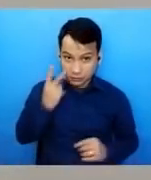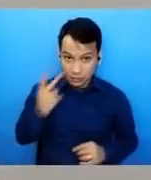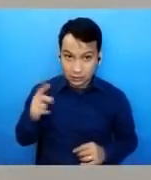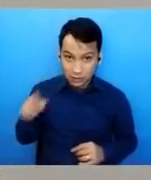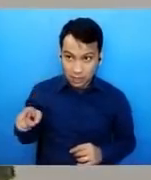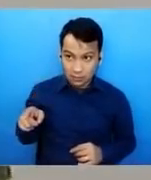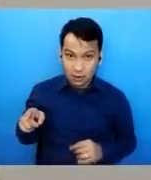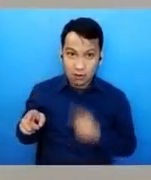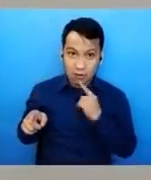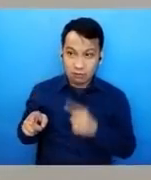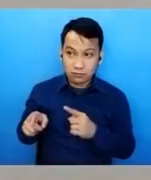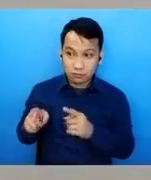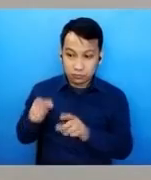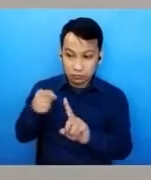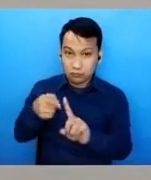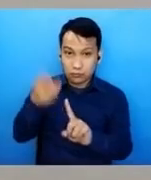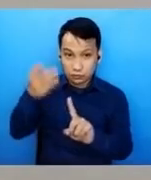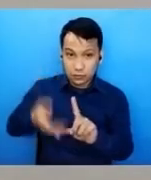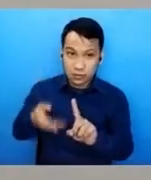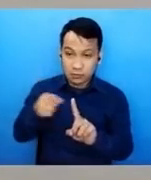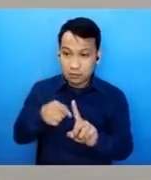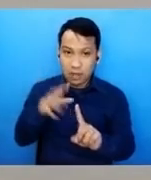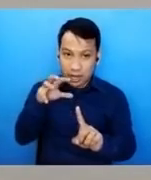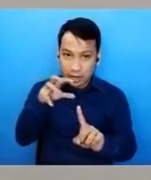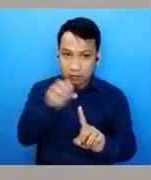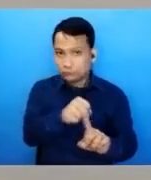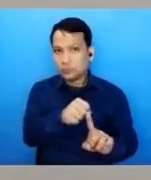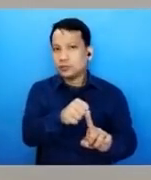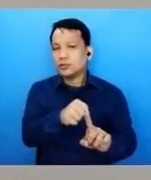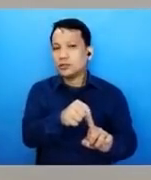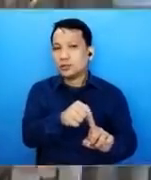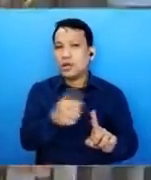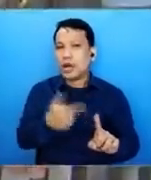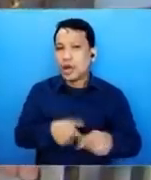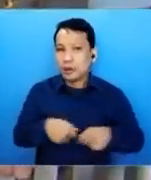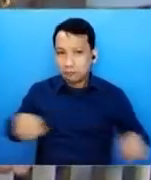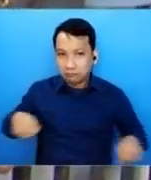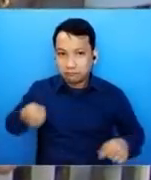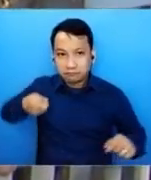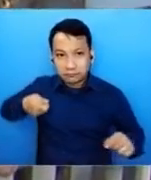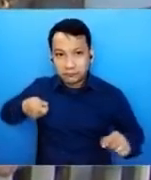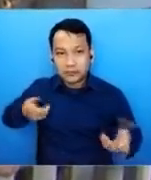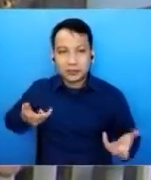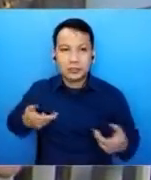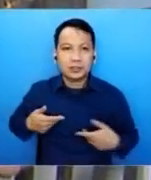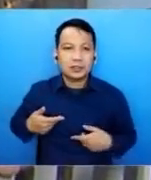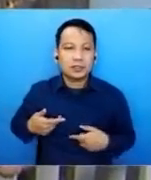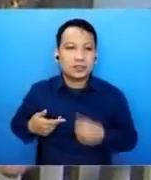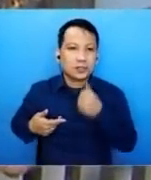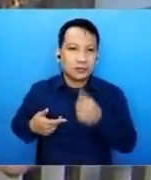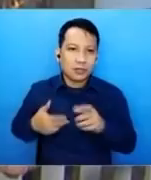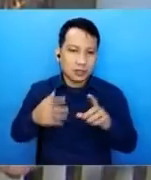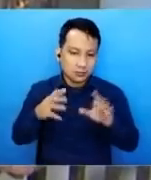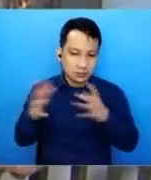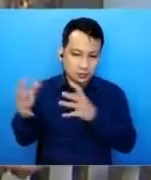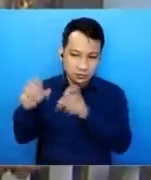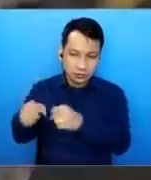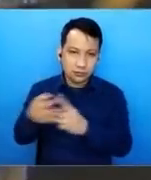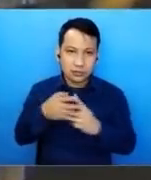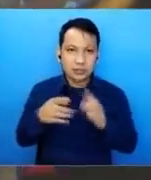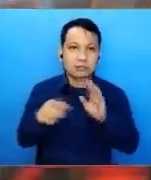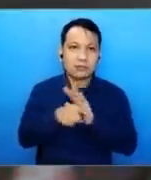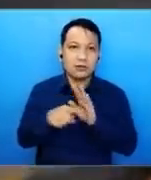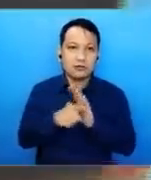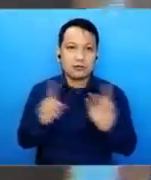nandun na-tsempuan nila yung tao pa, yung suspect natin na may hawak na patalim. Nasa kulungan na si Iburan pero bawal lapitan